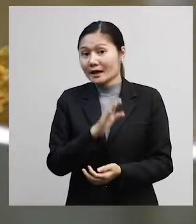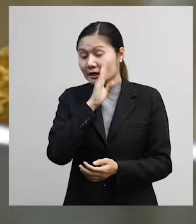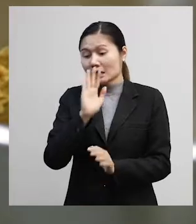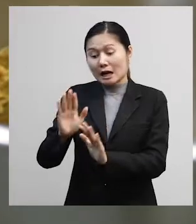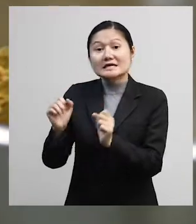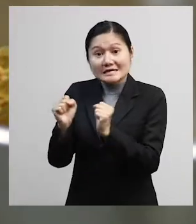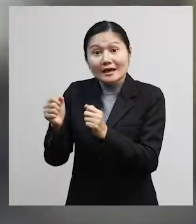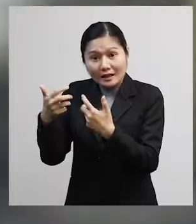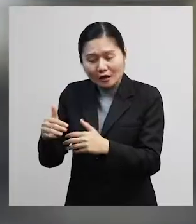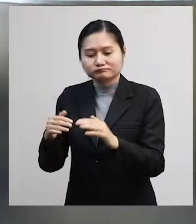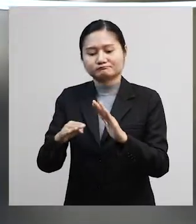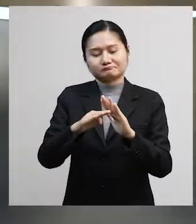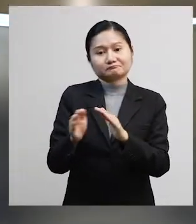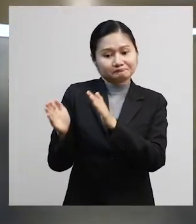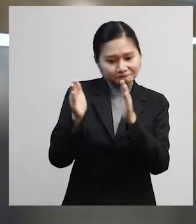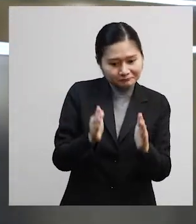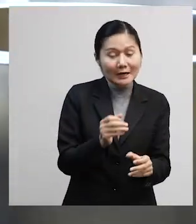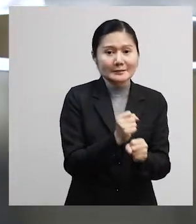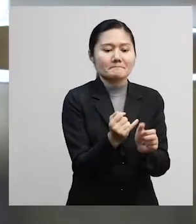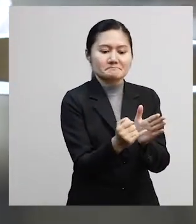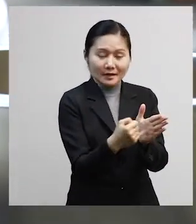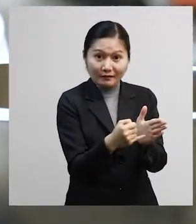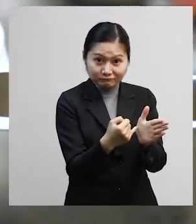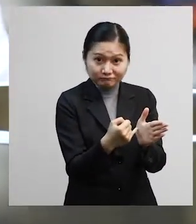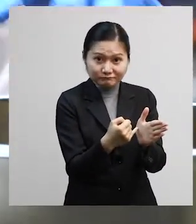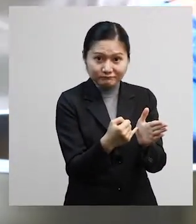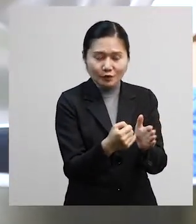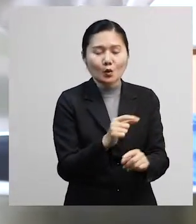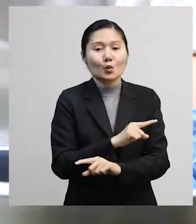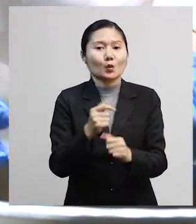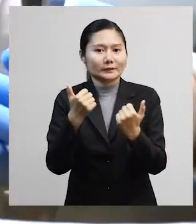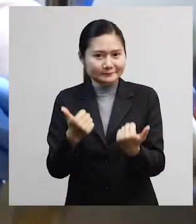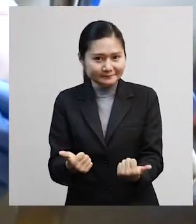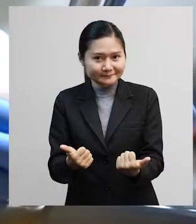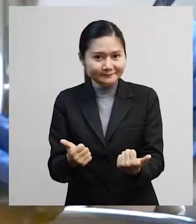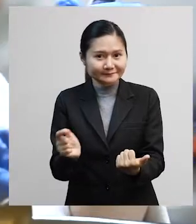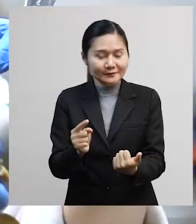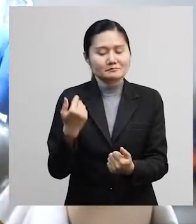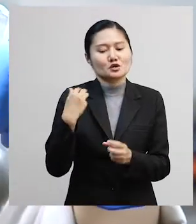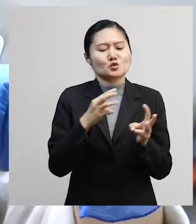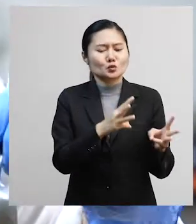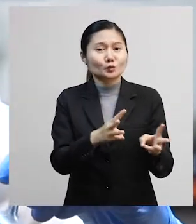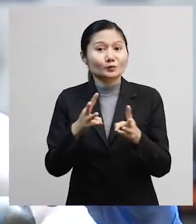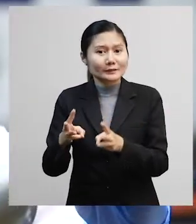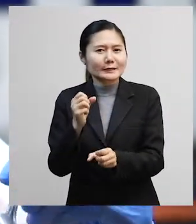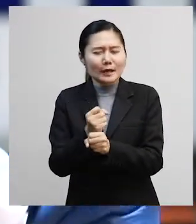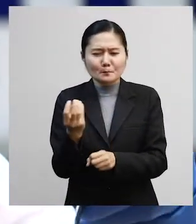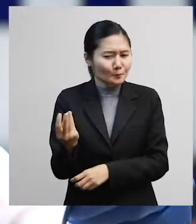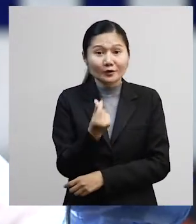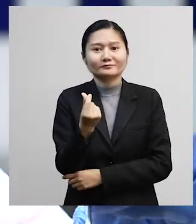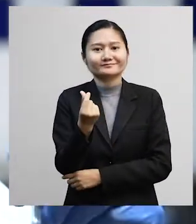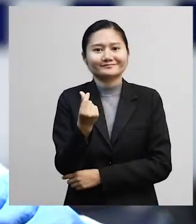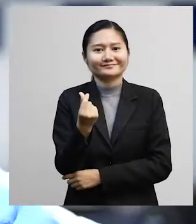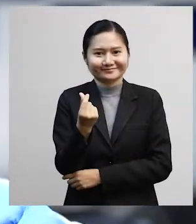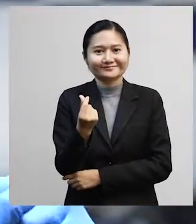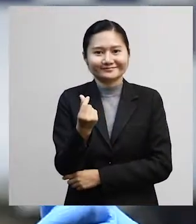มาเนี่ยเราจะทำขั้นตอนนี้ได้ง่ายนะคะแต่ว่าวันนี้เรามีวิธีที่ทำได้เร็วกว่านี้นะ